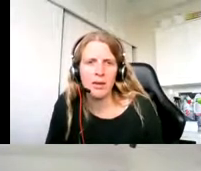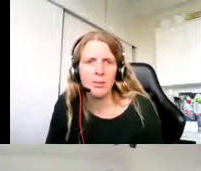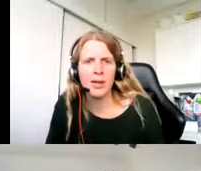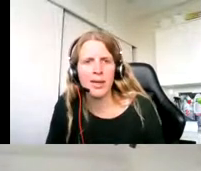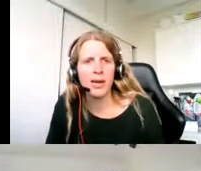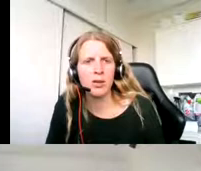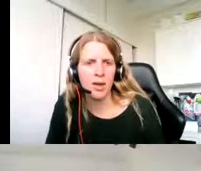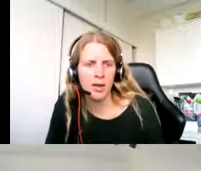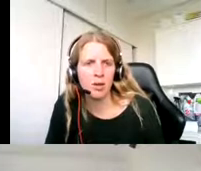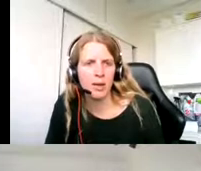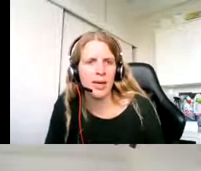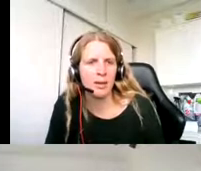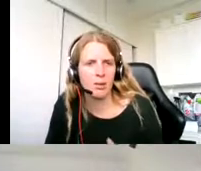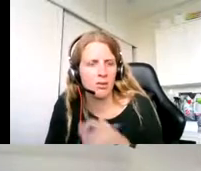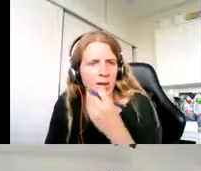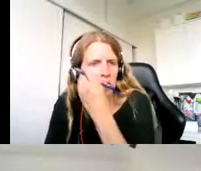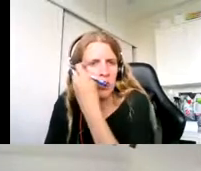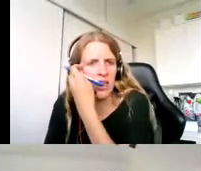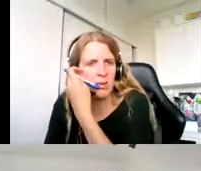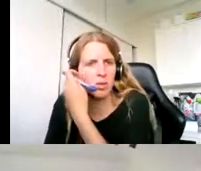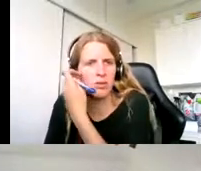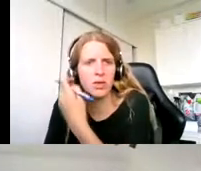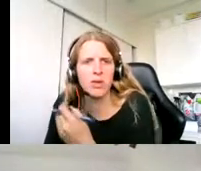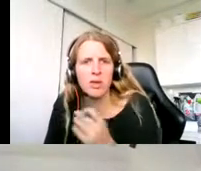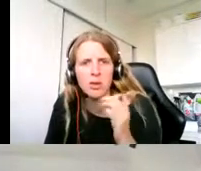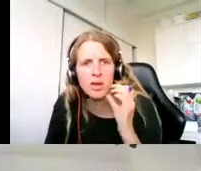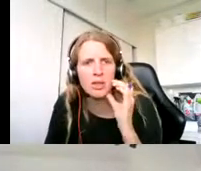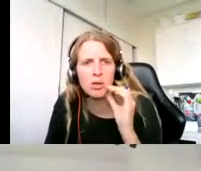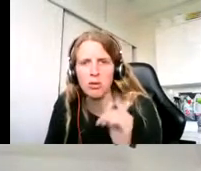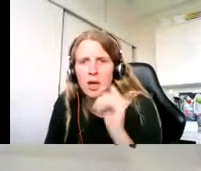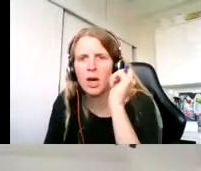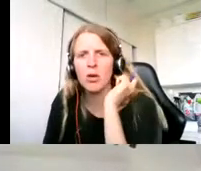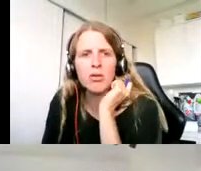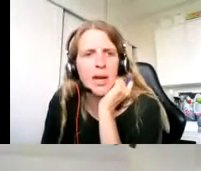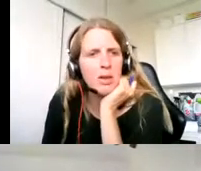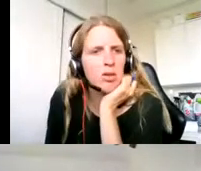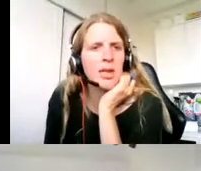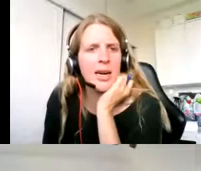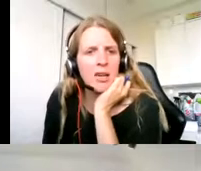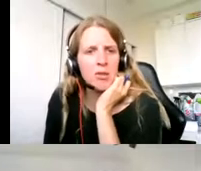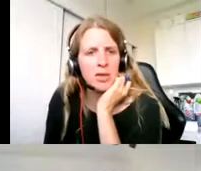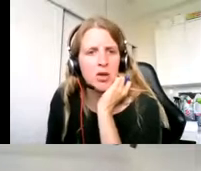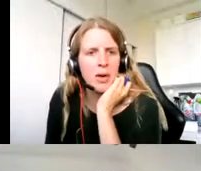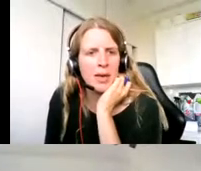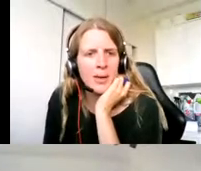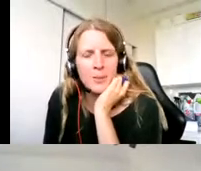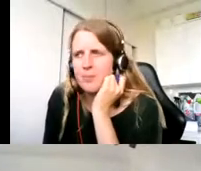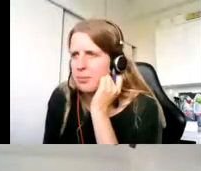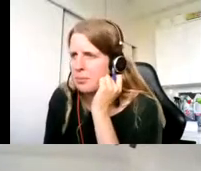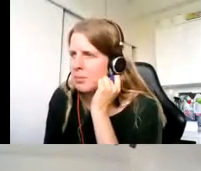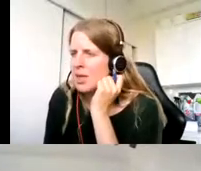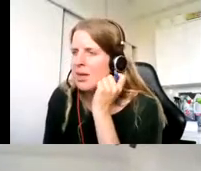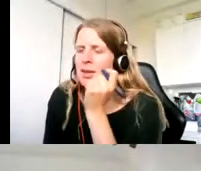eigenlijk niet bij elkaar kunnen gaan komen kijken. Je hebt vaak inspiratiebezoeken vanuit VDS georganiseerd of hoofdanimatoren die graag in de buurt is komen